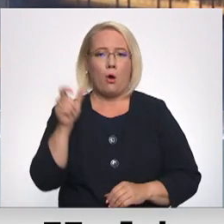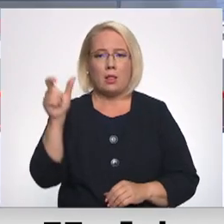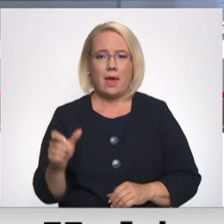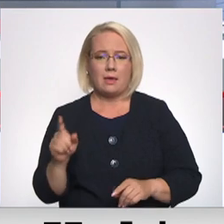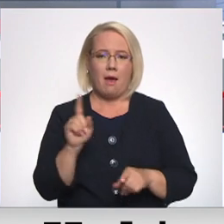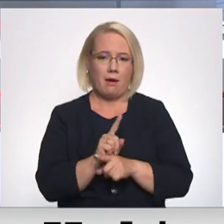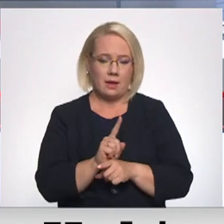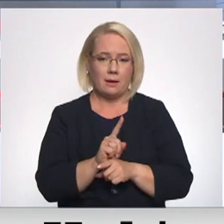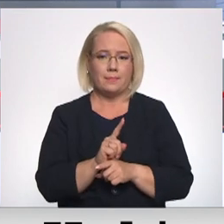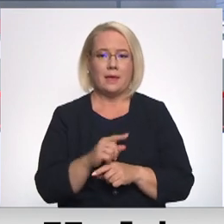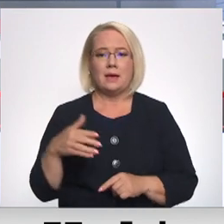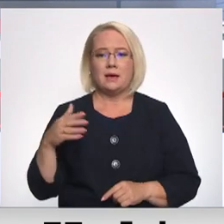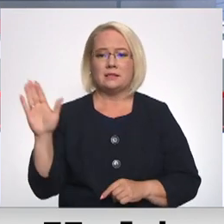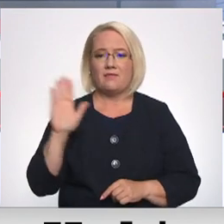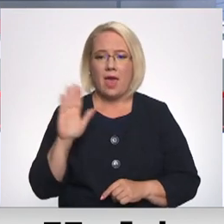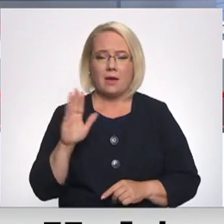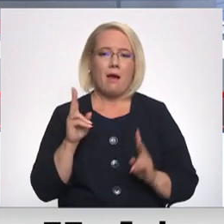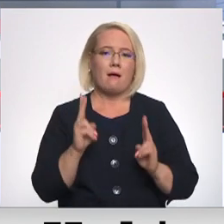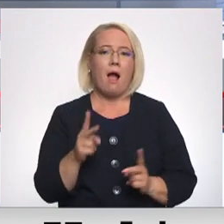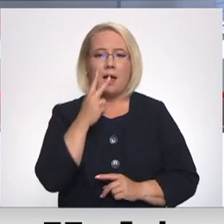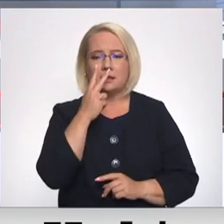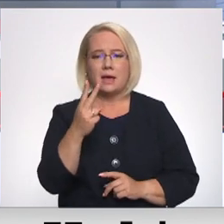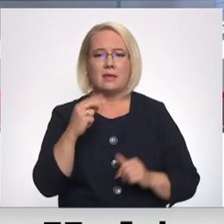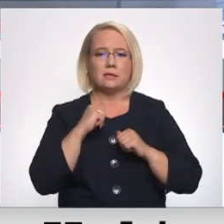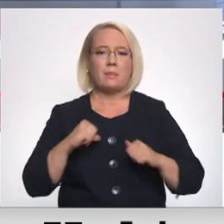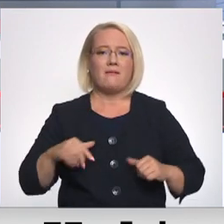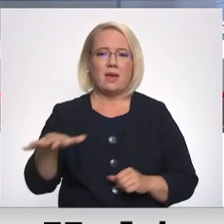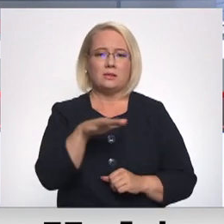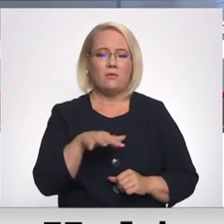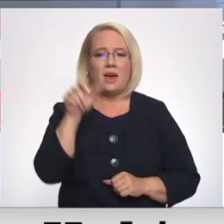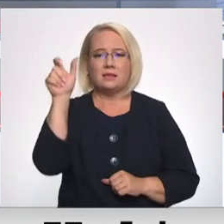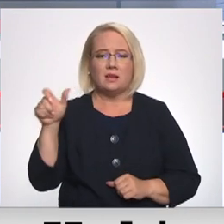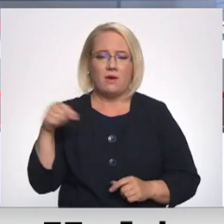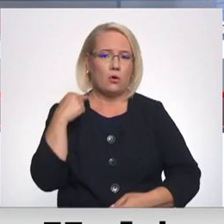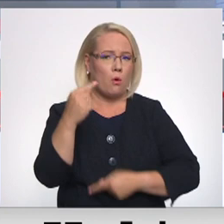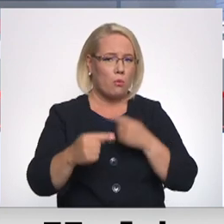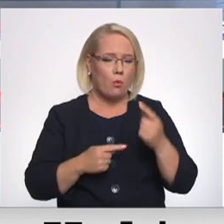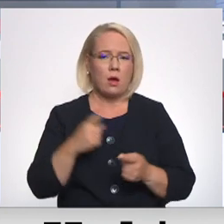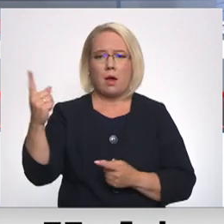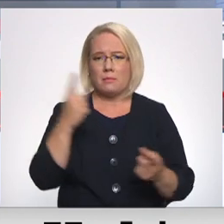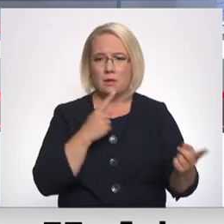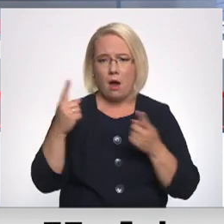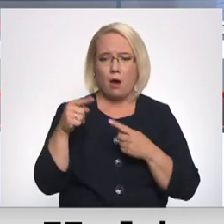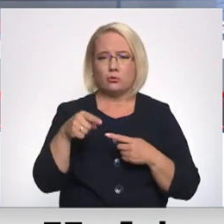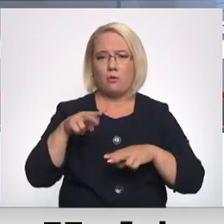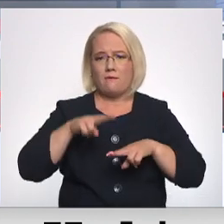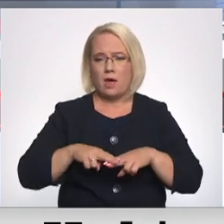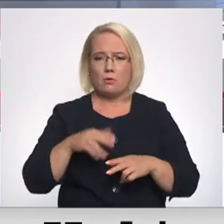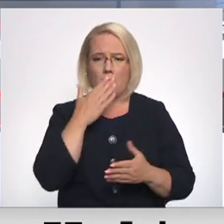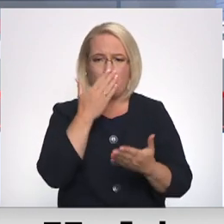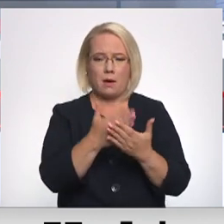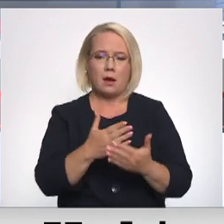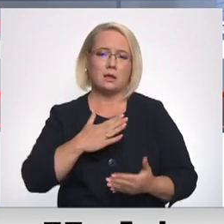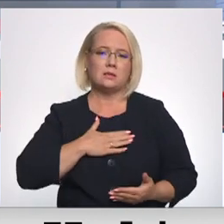Anstrate. Sveika, Vita! Kā šobrīd izskatās pie vēstniecības un vai cilvēki joprojām turpina nākt uz šo vietu, lai izrādītu